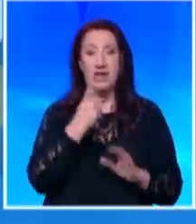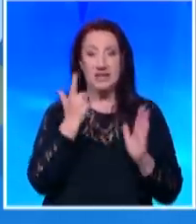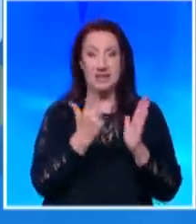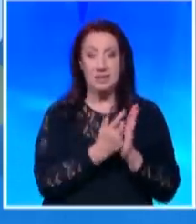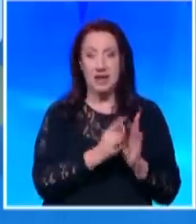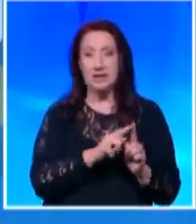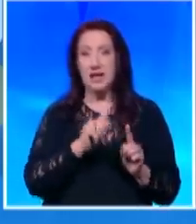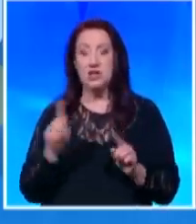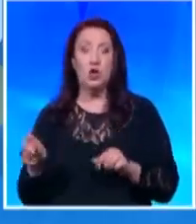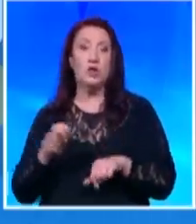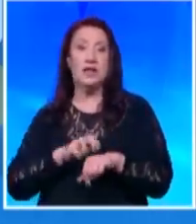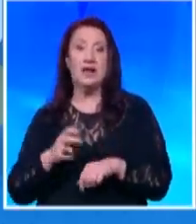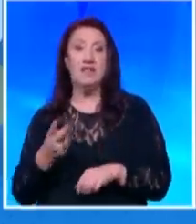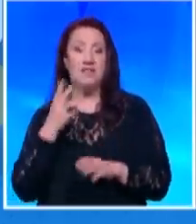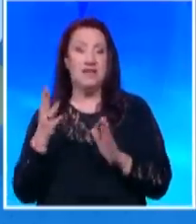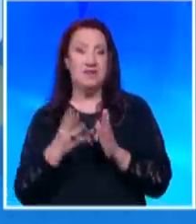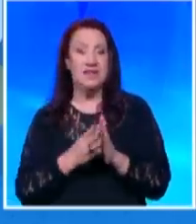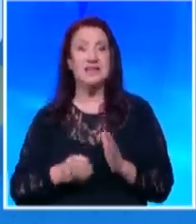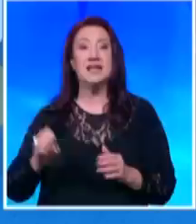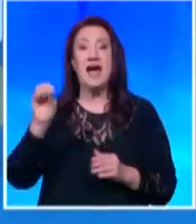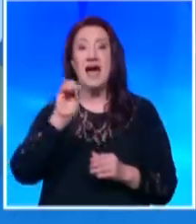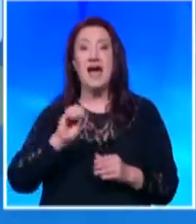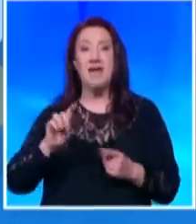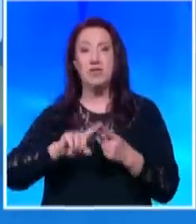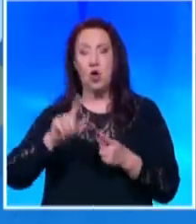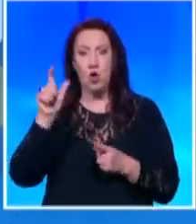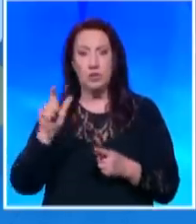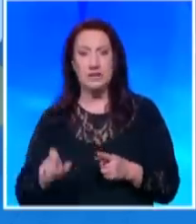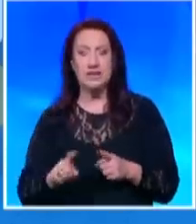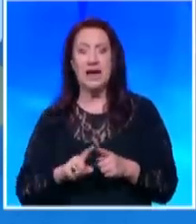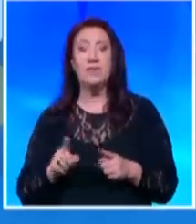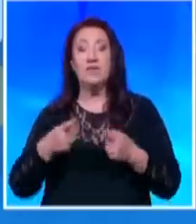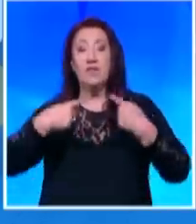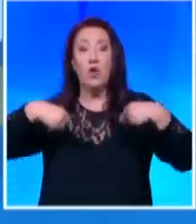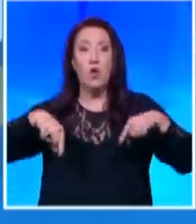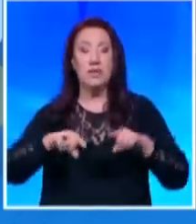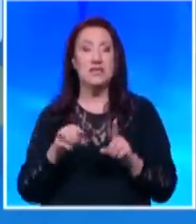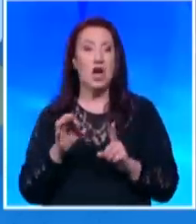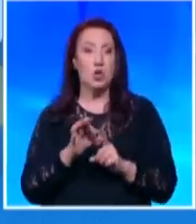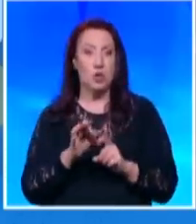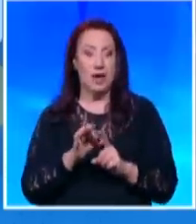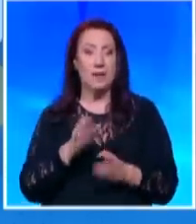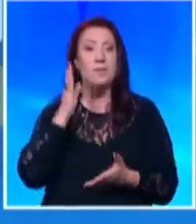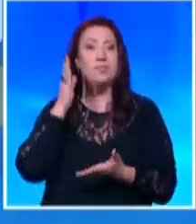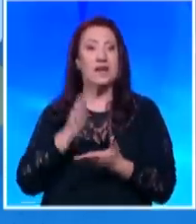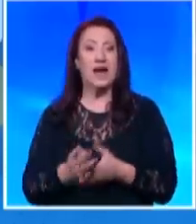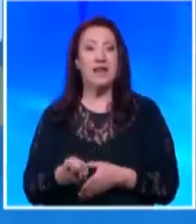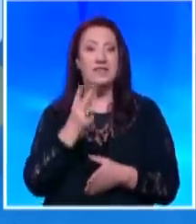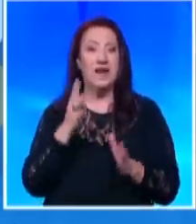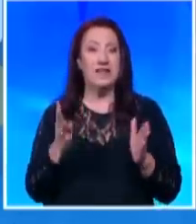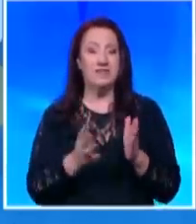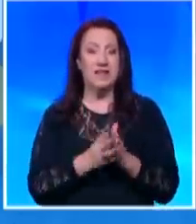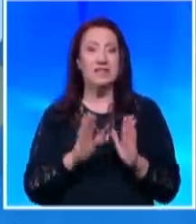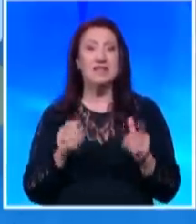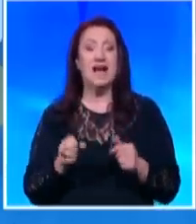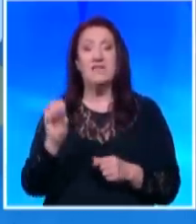е еврокомисар за цифровата икономика и общество в комисията Юнкер. В края на 2019 става еврокомисар за иновациите,